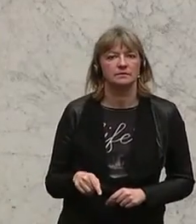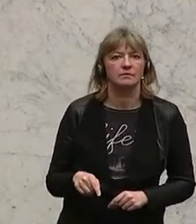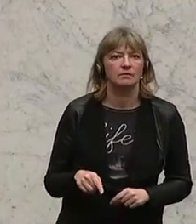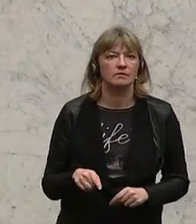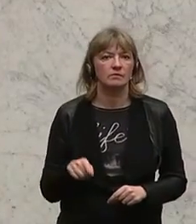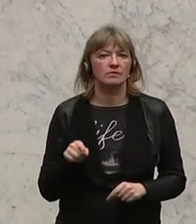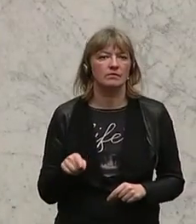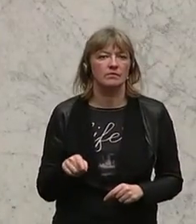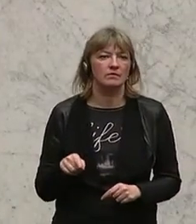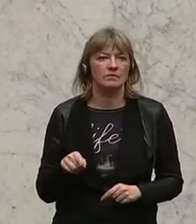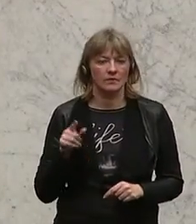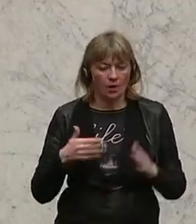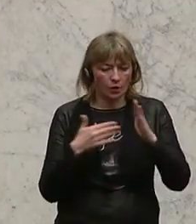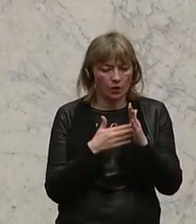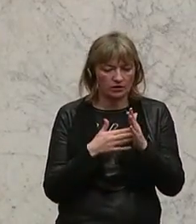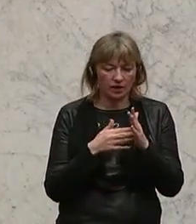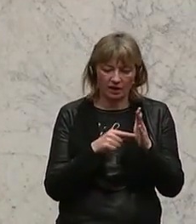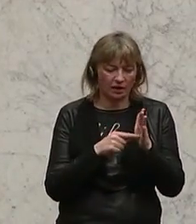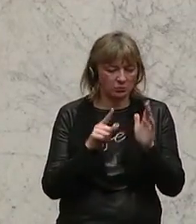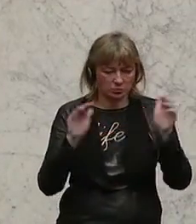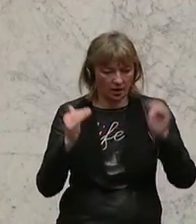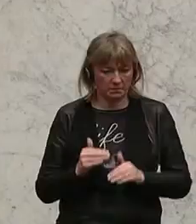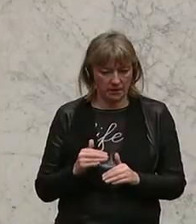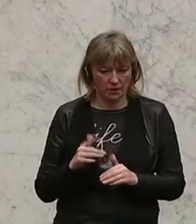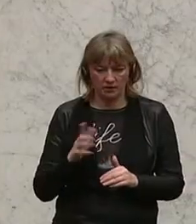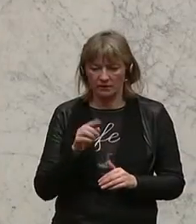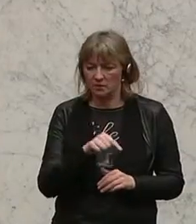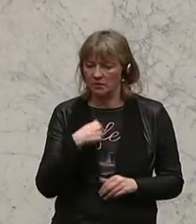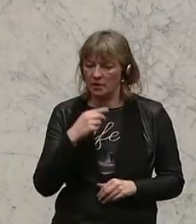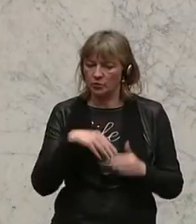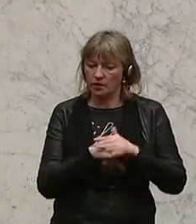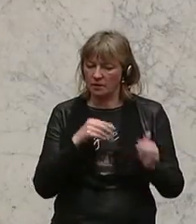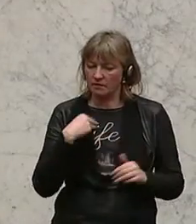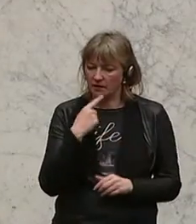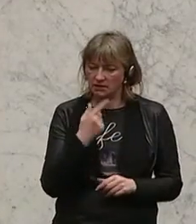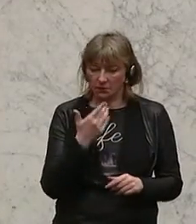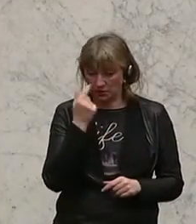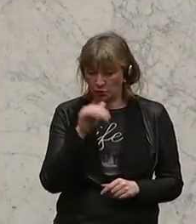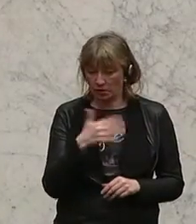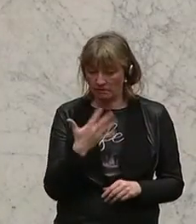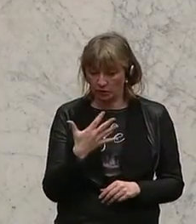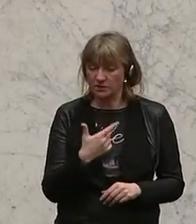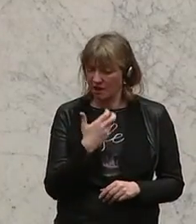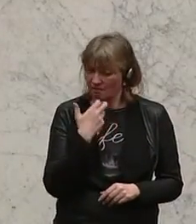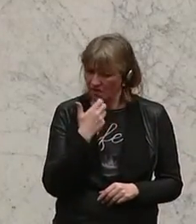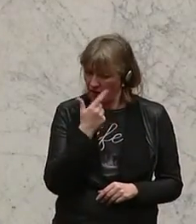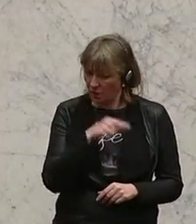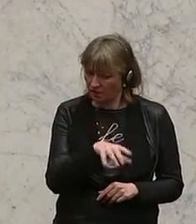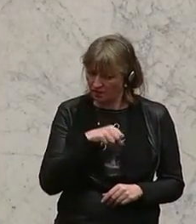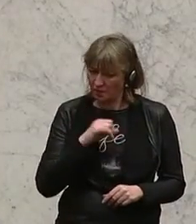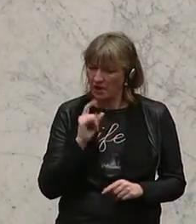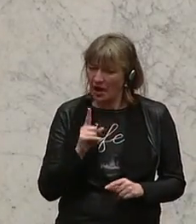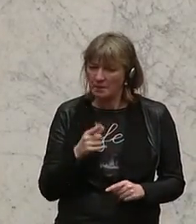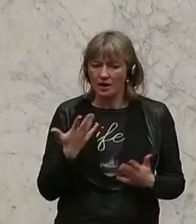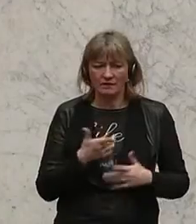Hürde dementsprechend abbauen, wo Unternehmen gesagt haben, Menschen über 50, ich würde sie gerne nehmen,